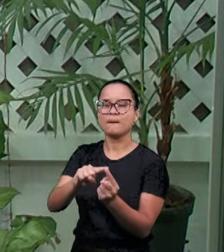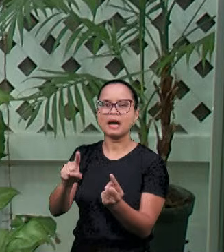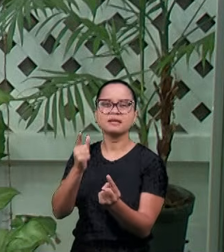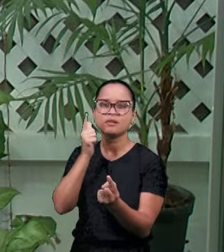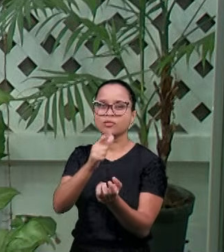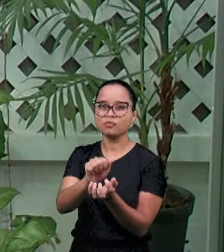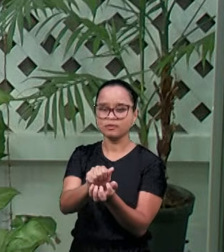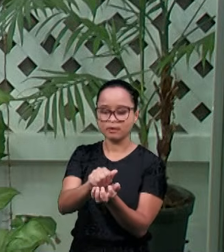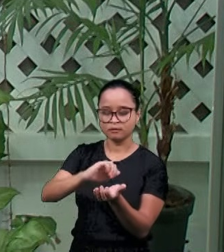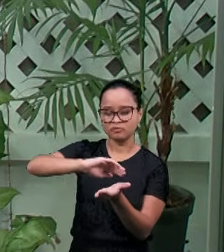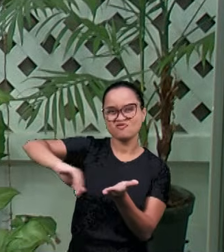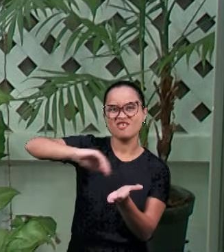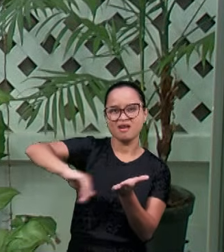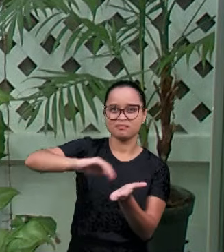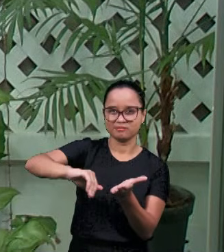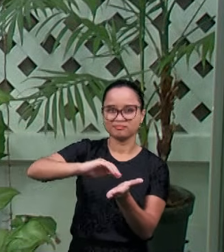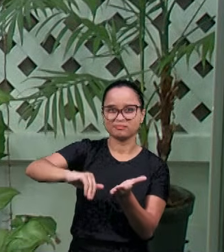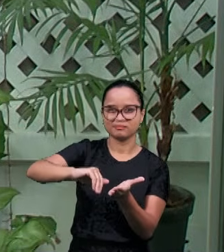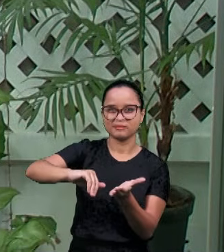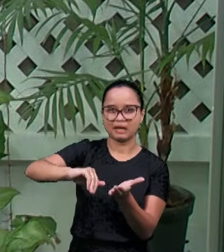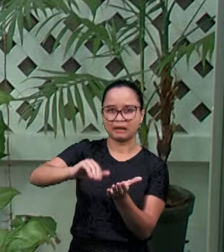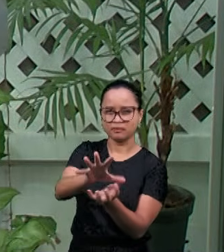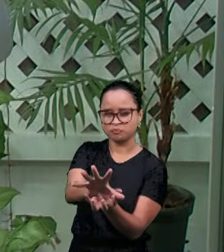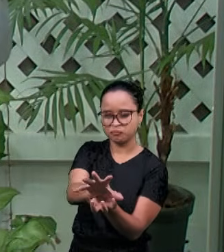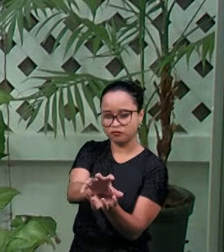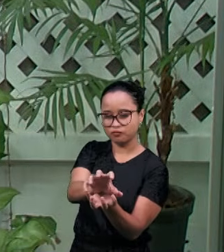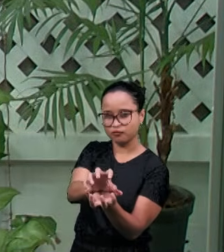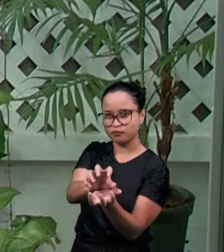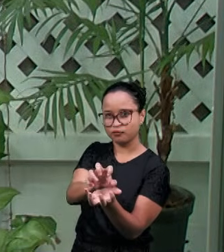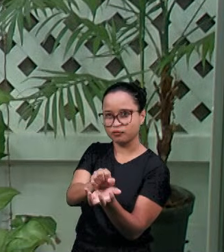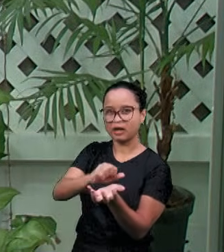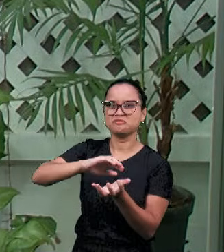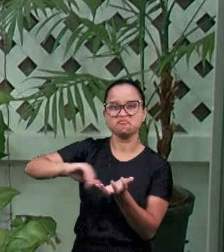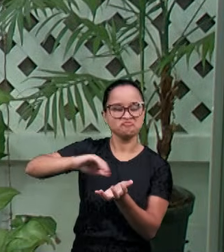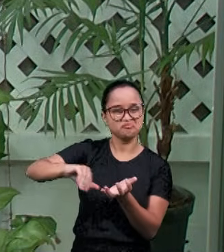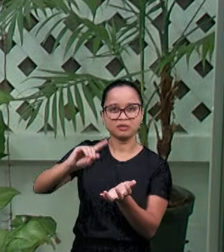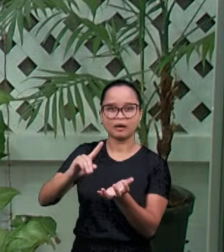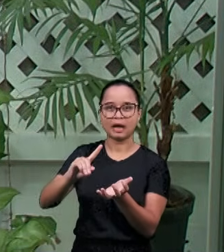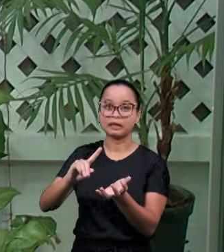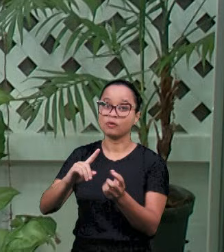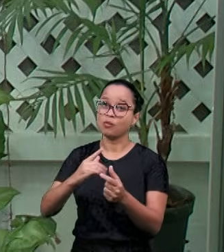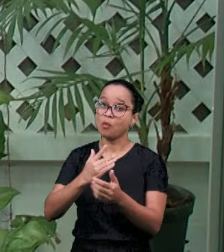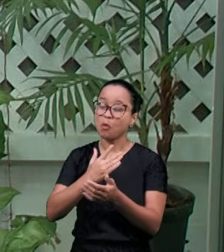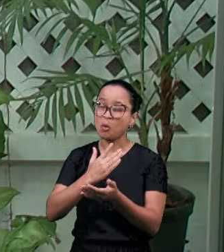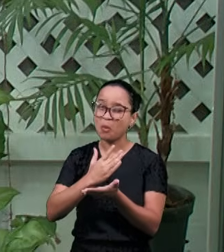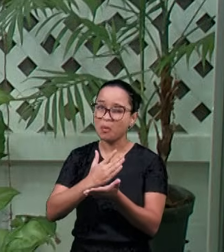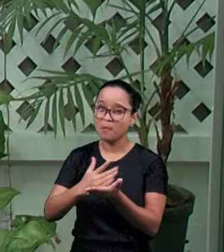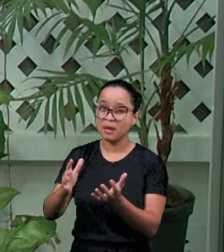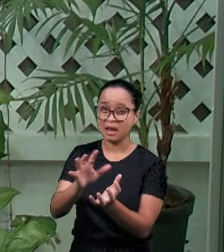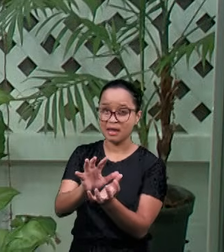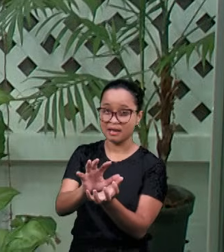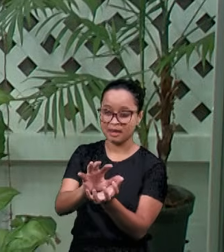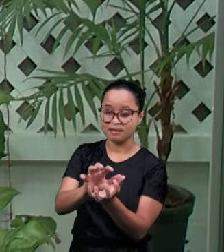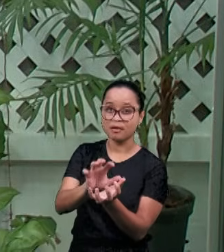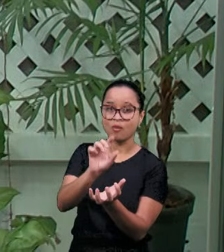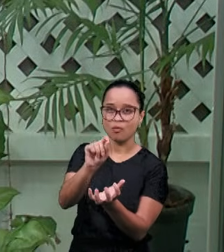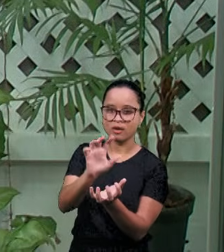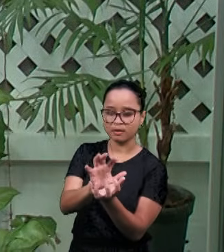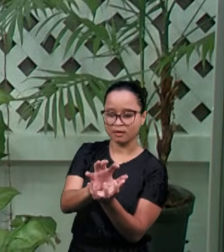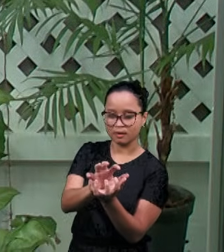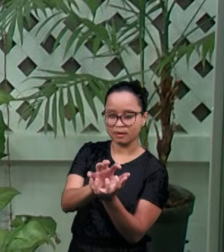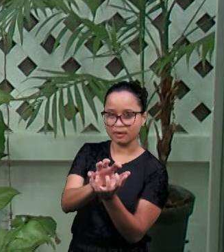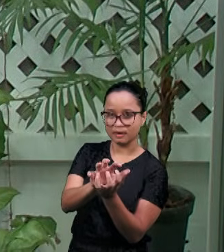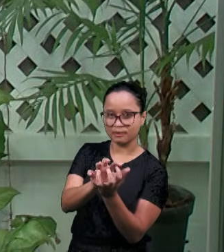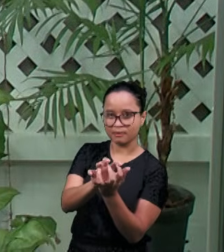son aliment. Et elle n'arrive pas à rejeter cela. Qu'est-ce qui se passe? Elle commence à se défendre. Elle commence